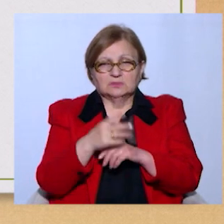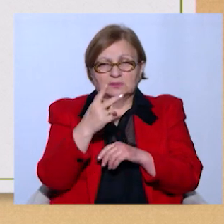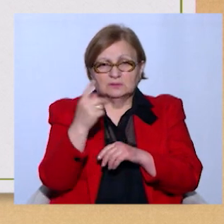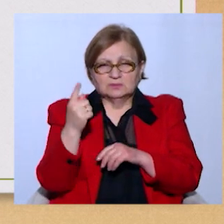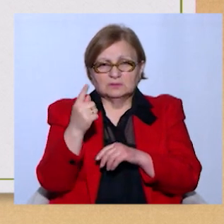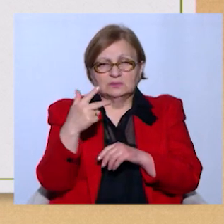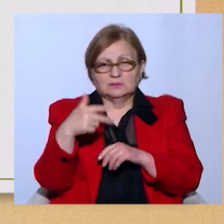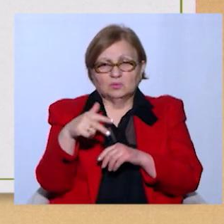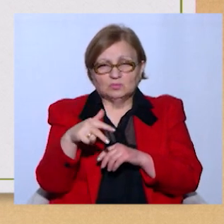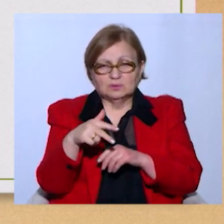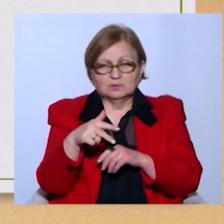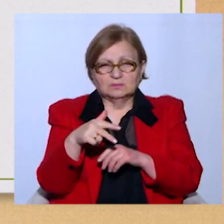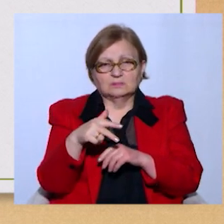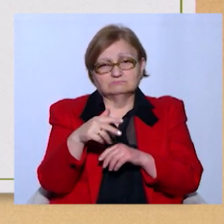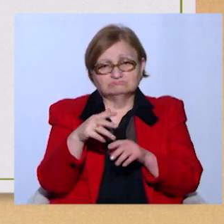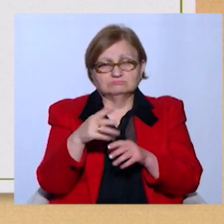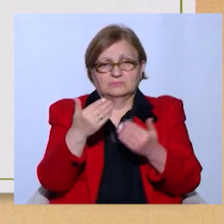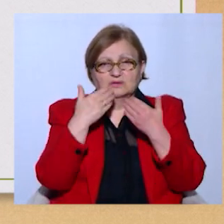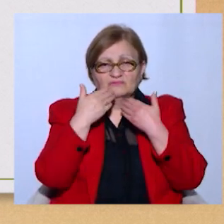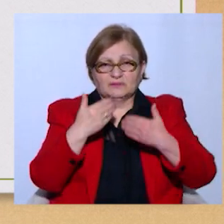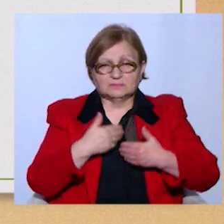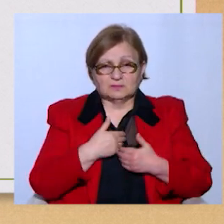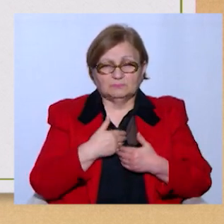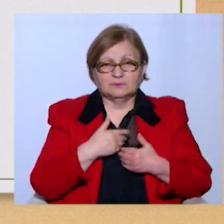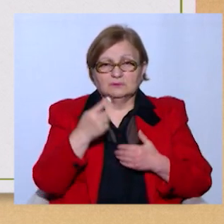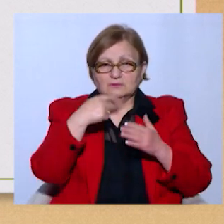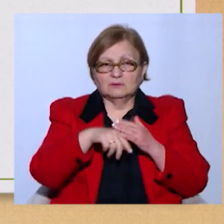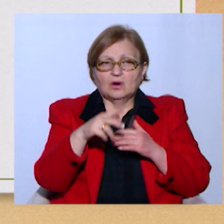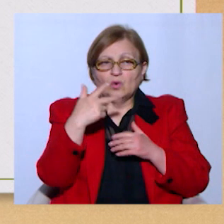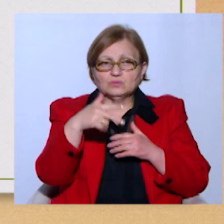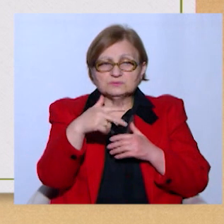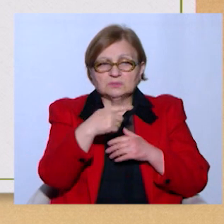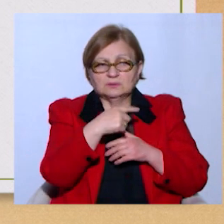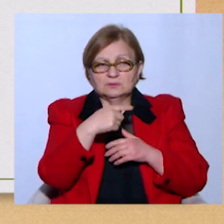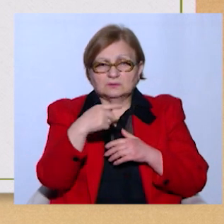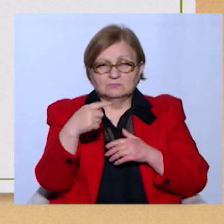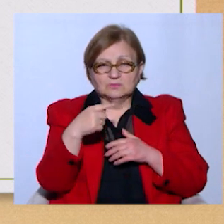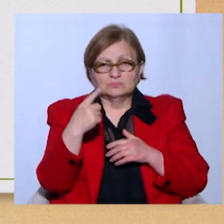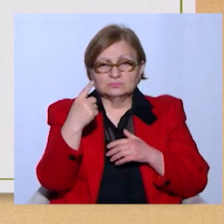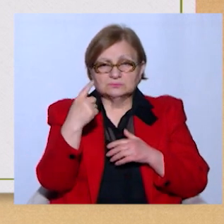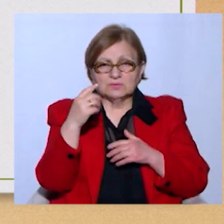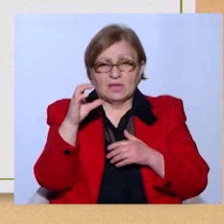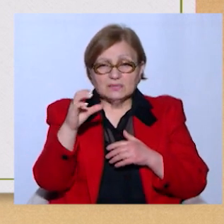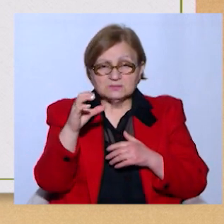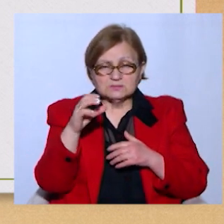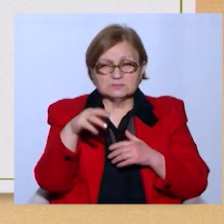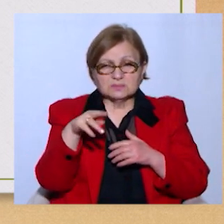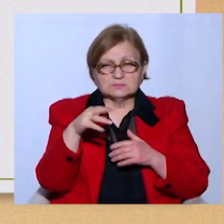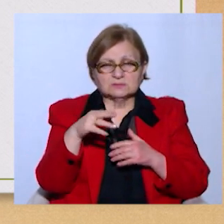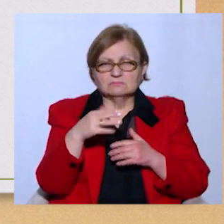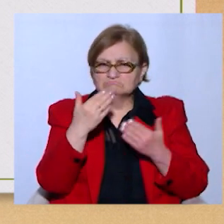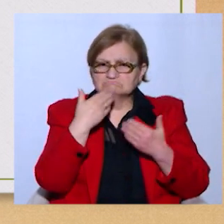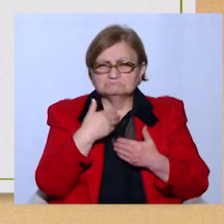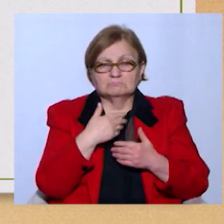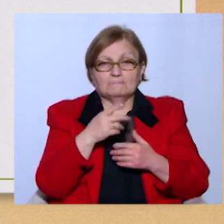21-დან 30-ე წევრის ჩათვლით წევრების ჯამს გვეკითხებიან, ანუ ეს 30-ც მინუს ესოც გვეკითხებიან. ანუ აქედან